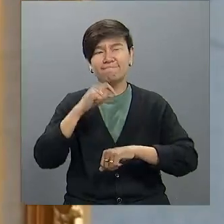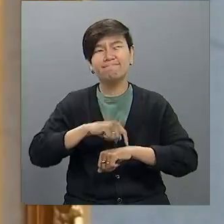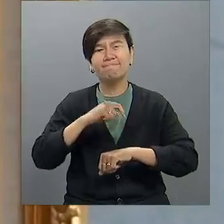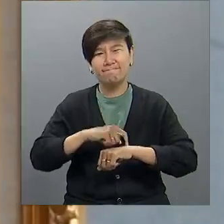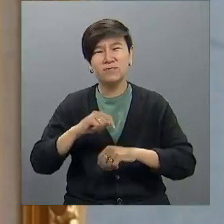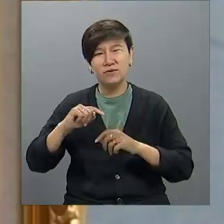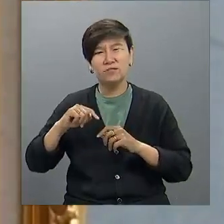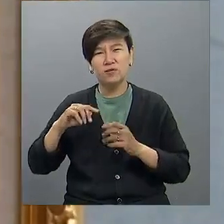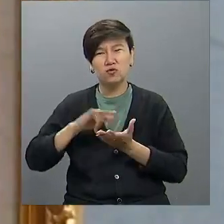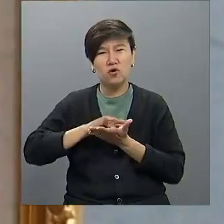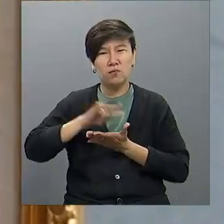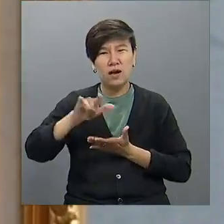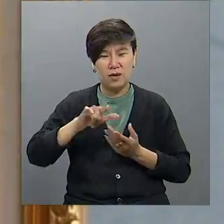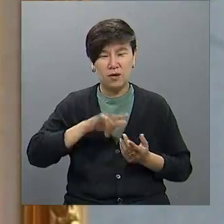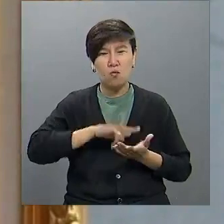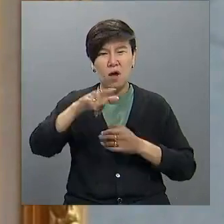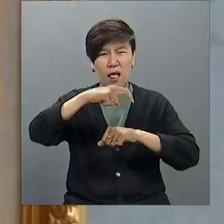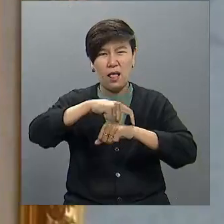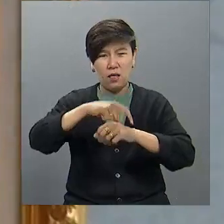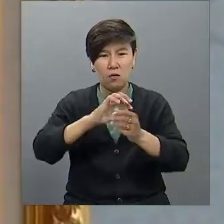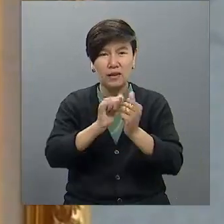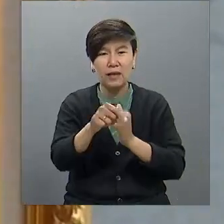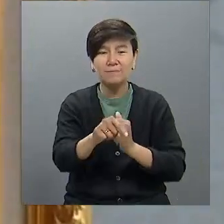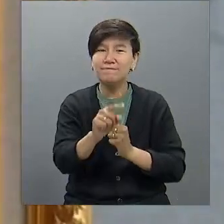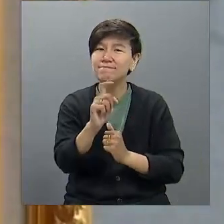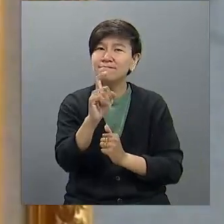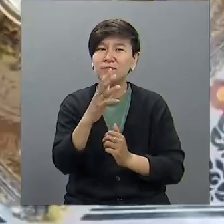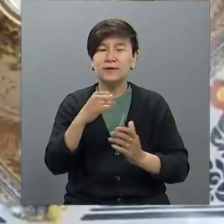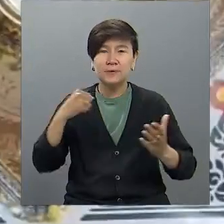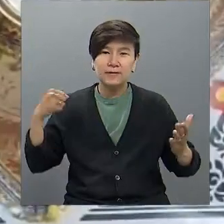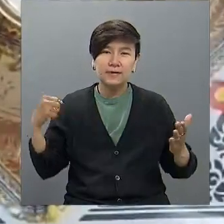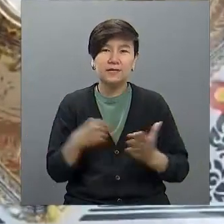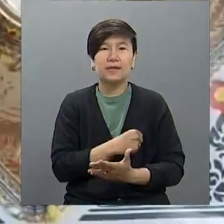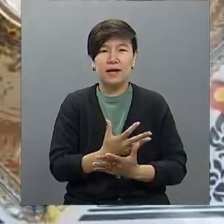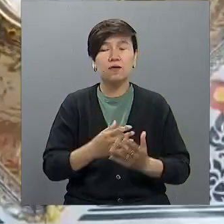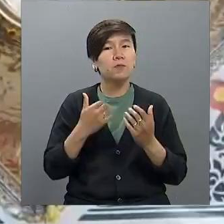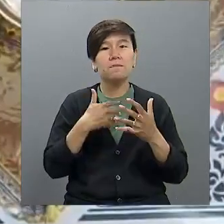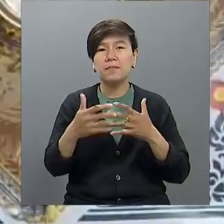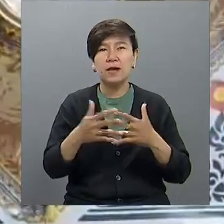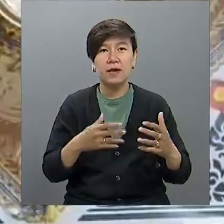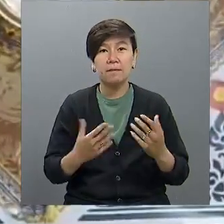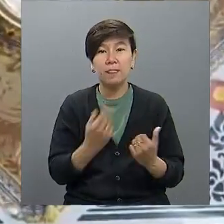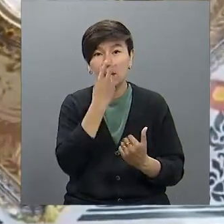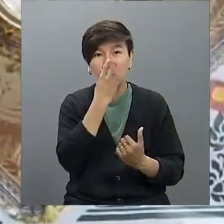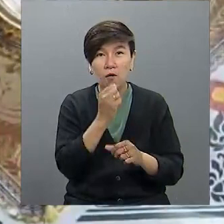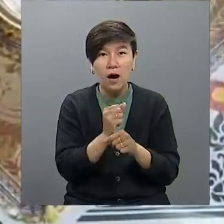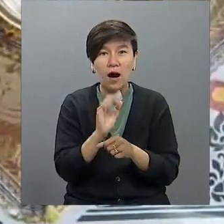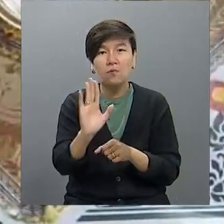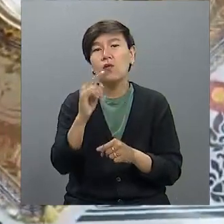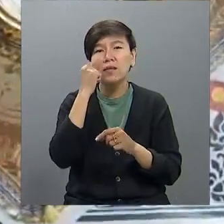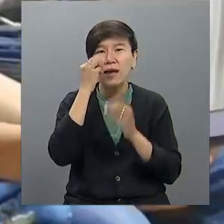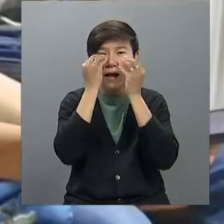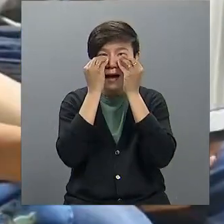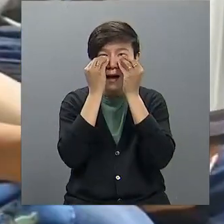ปลี่ยนถ่ายกับคนอื่นให้ทันเวลาทีนี้ก็เลยเป็นที่น่าเสียดายนะแต่อย่างไรก็ตามค่ะการบริจาคแค่ดวงตา2ข้างไต2ข้